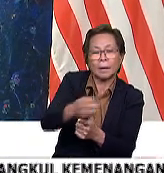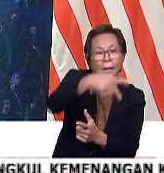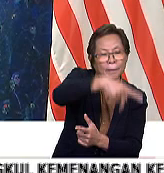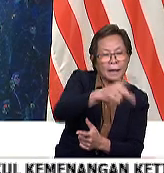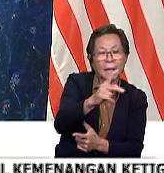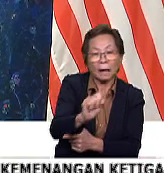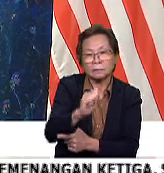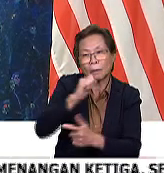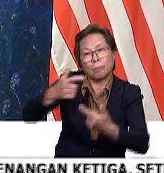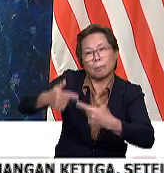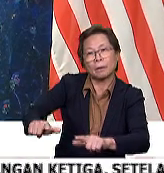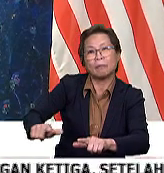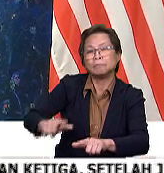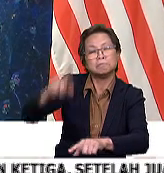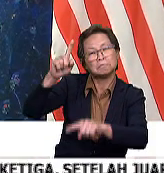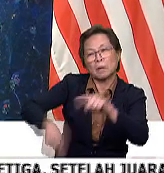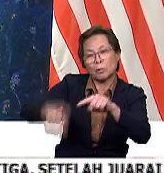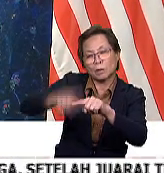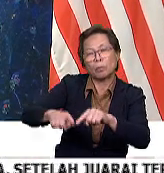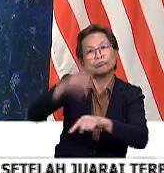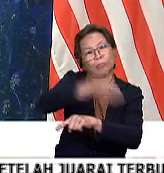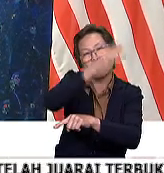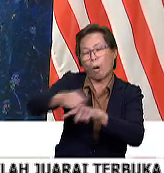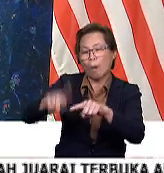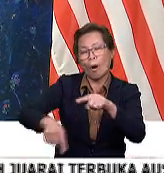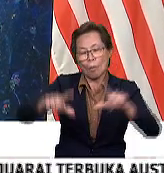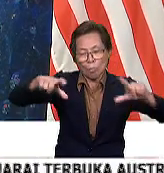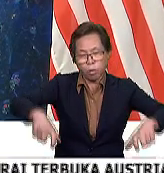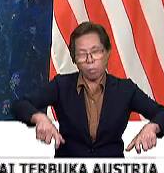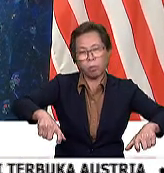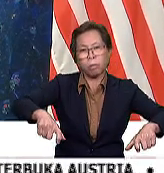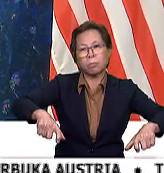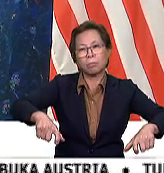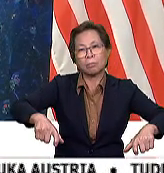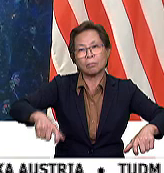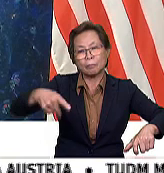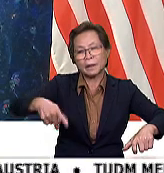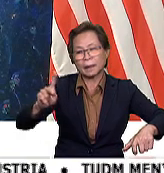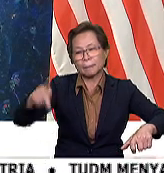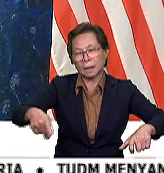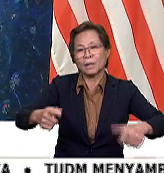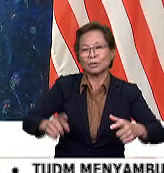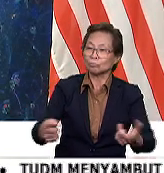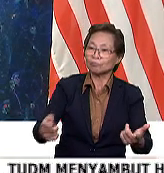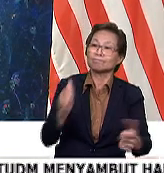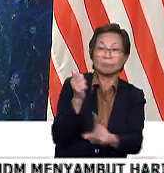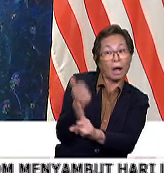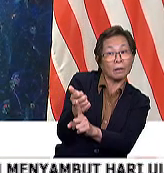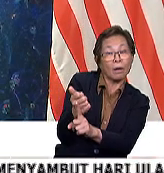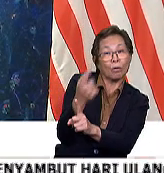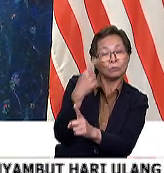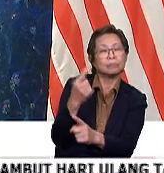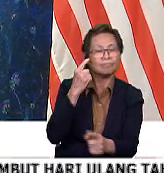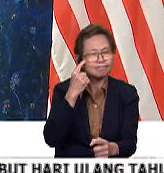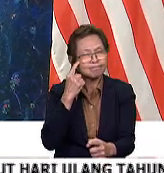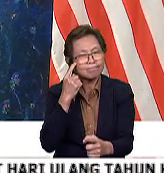pics yang tidak dibenarkan beroperasi dalam tempo pipi Anda diberikan pilihan untuk